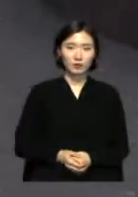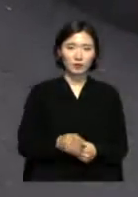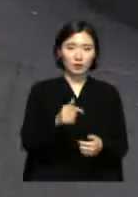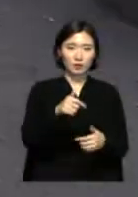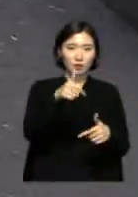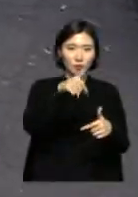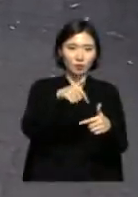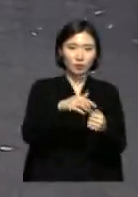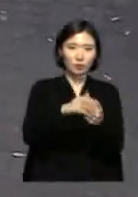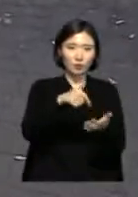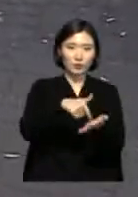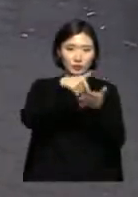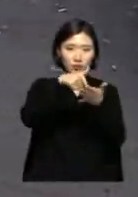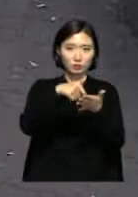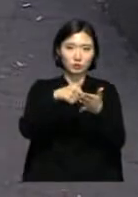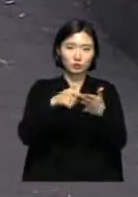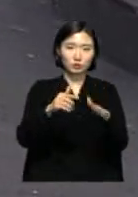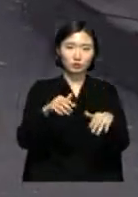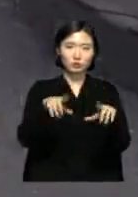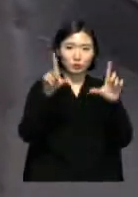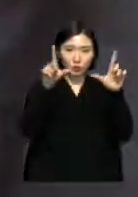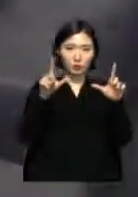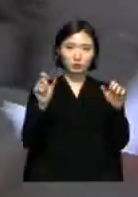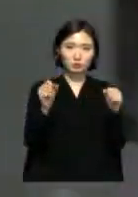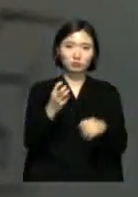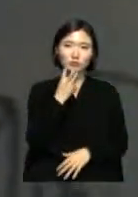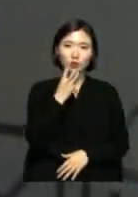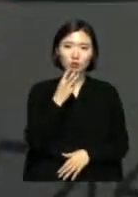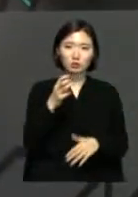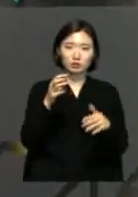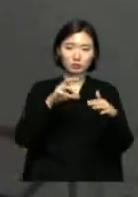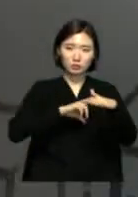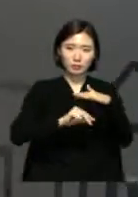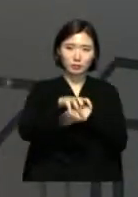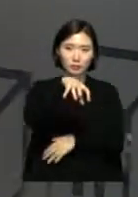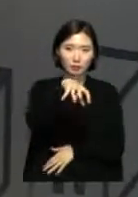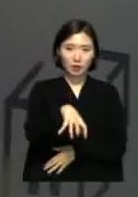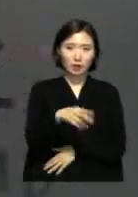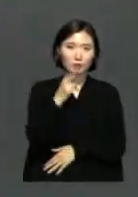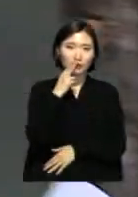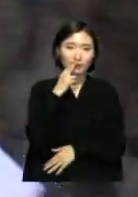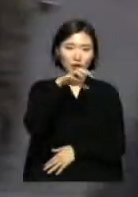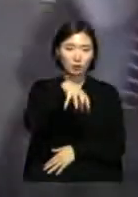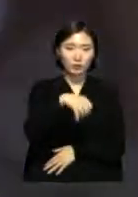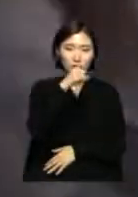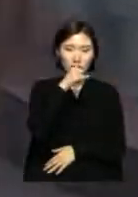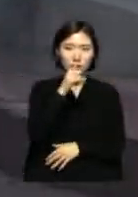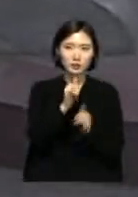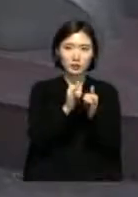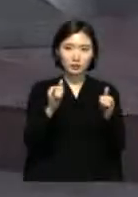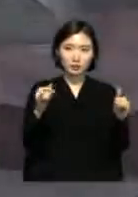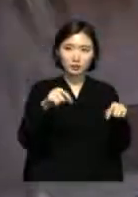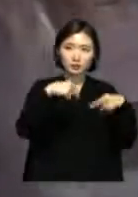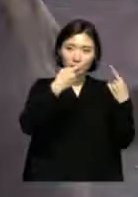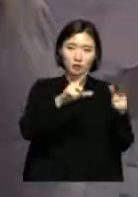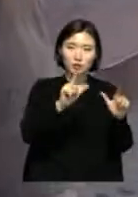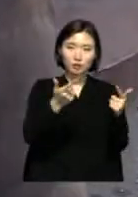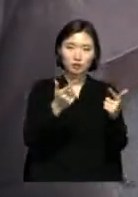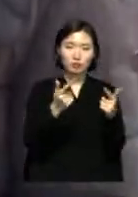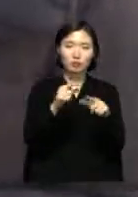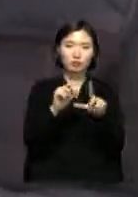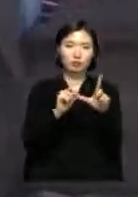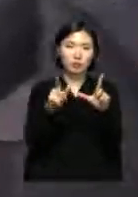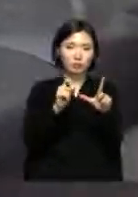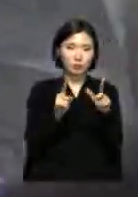광진구의 동서울터미널 앞입니다. 이곳에는 흡연부스가 이렇게 마련되어 있지만 사람들이 흡연부스에 들어가지 않고 대부분 이렇게 밖에서